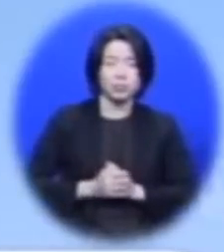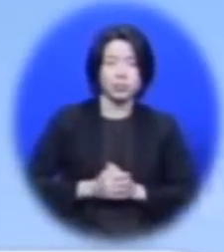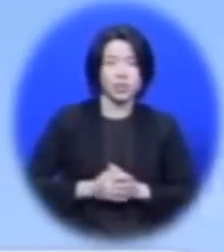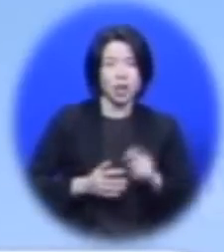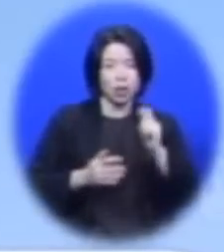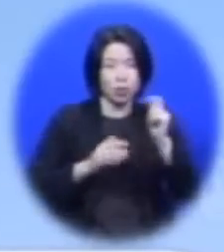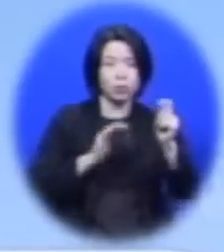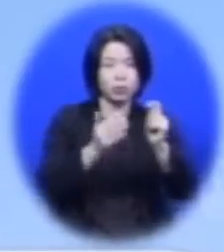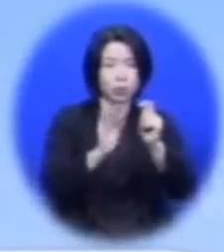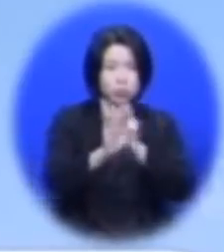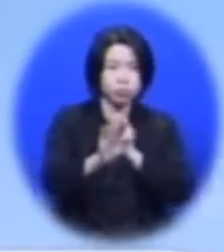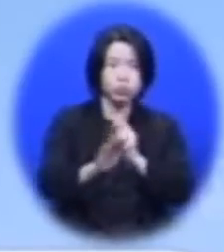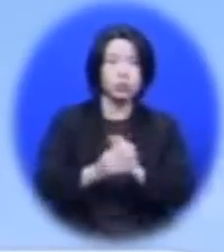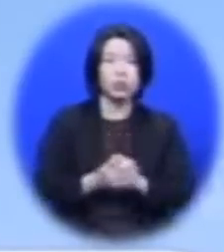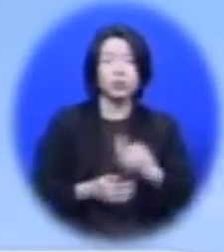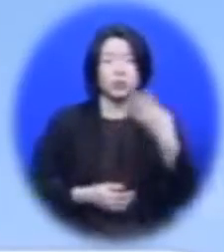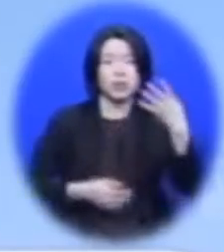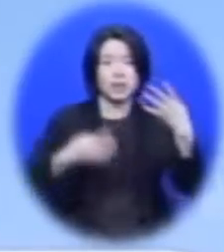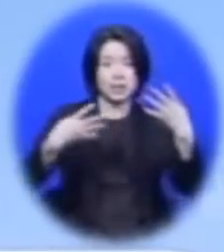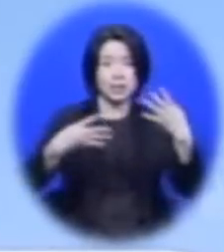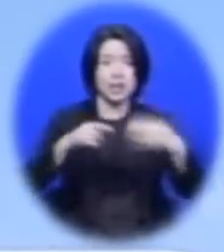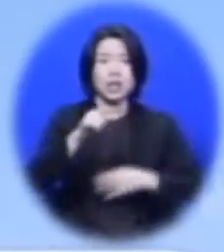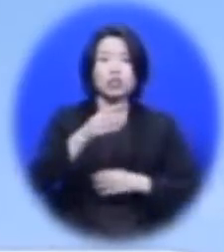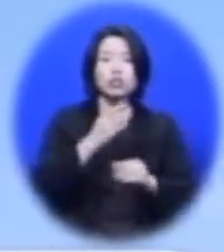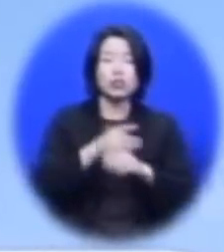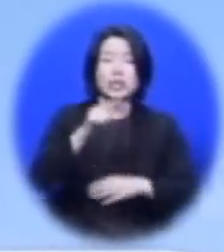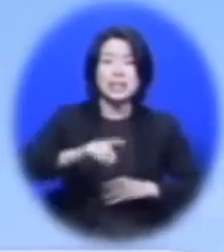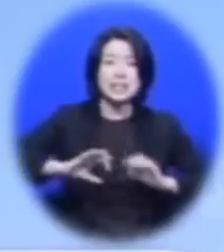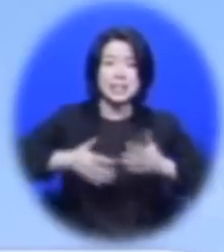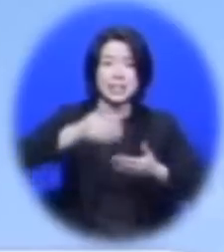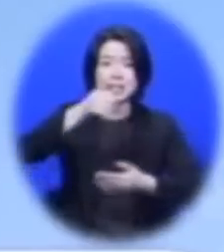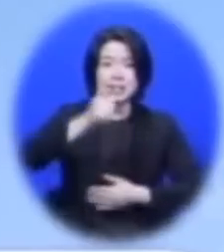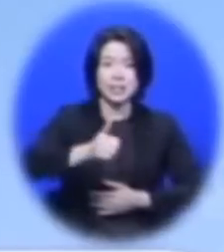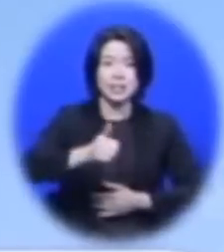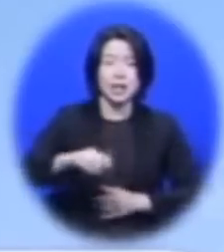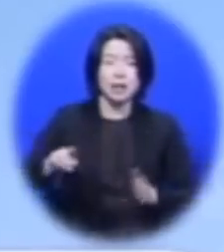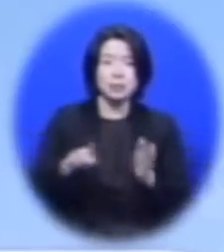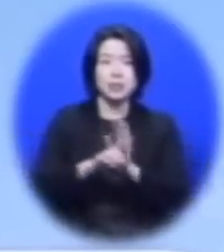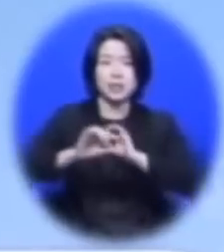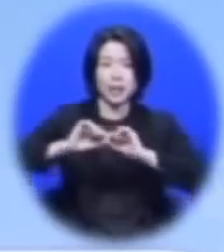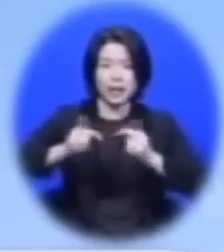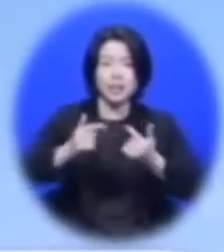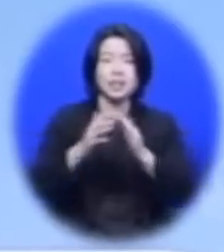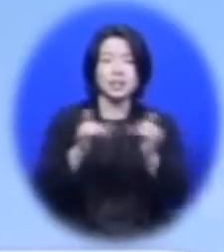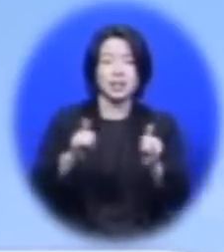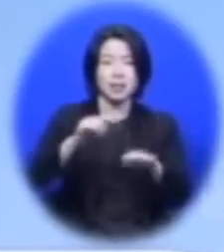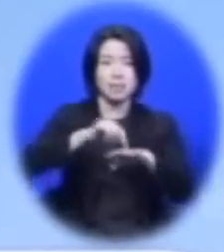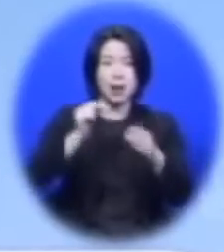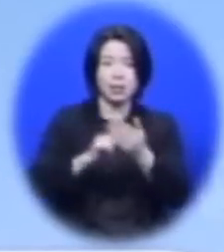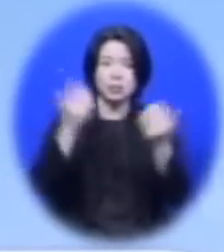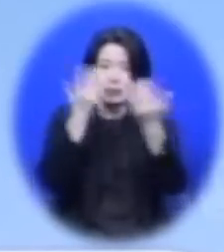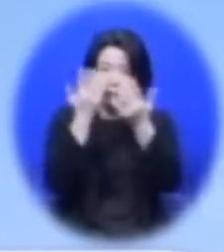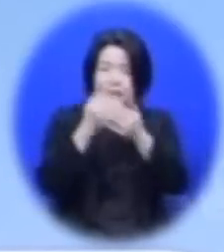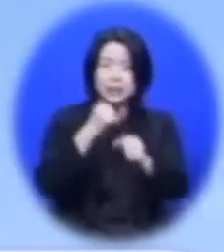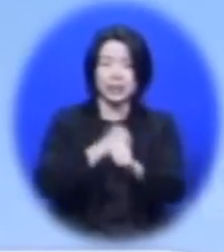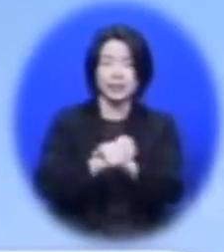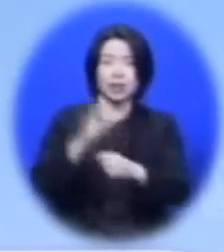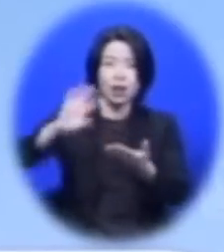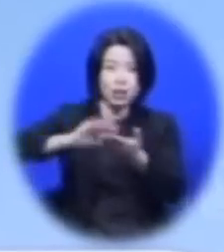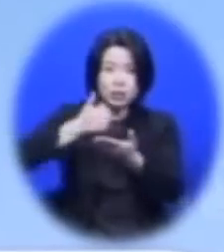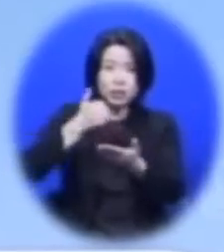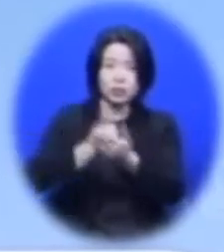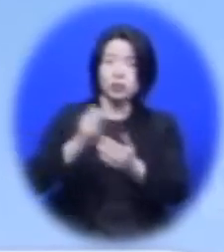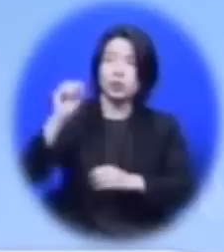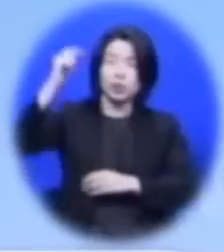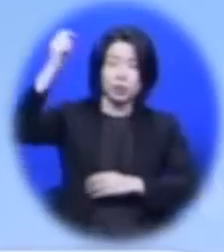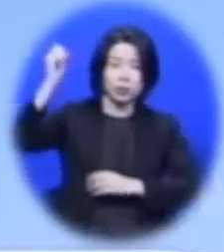고린도후서 4장 4절에 그 중에 이 세상의 신이 믿지 아니하는 자들의 마음을 혼미하게 하여 그리스도의 영광의 복음의